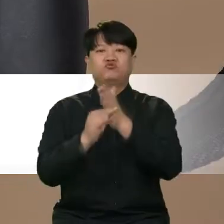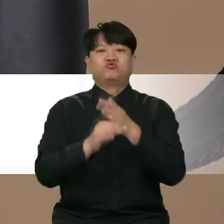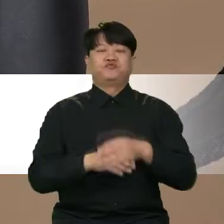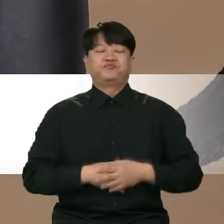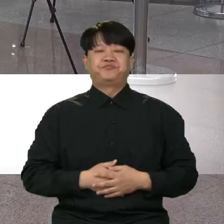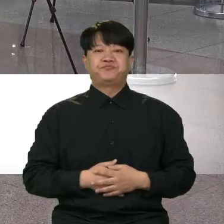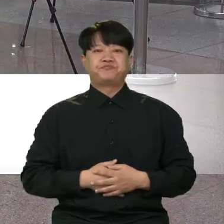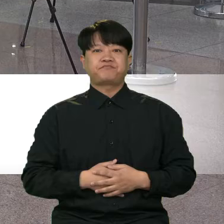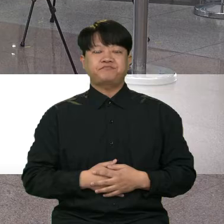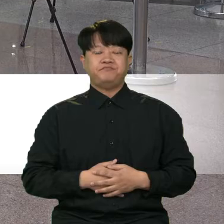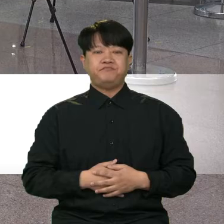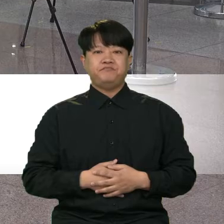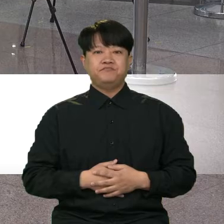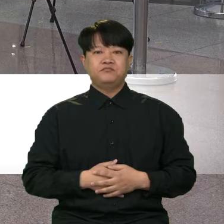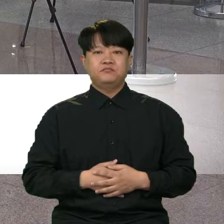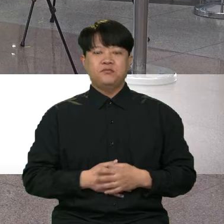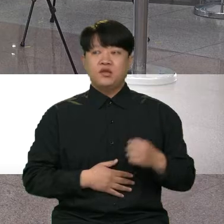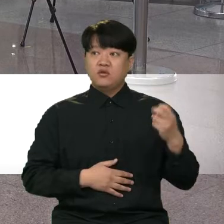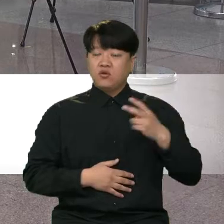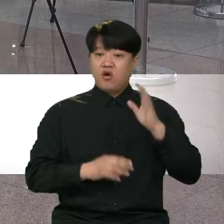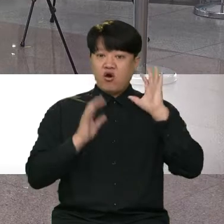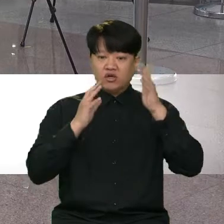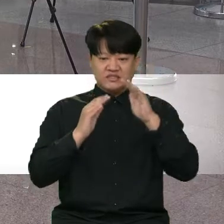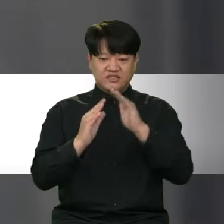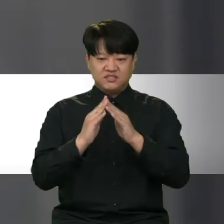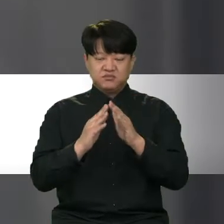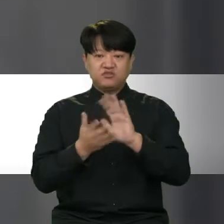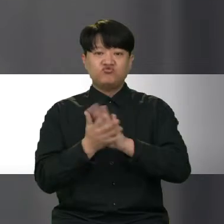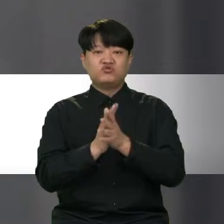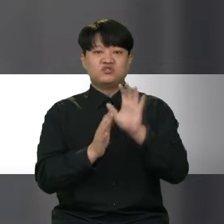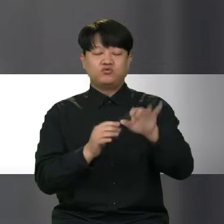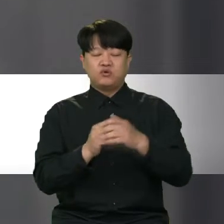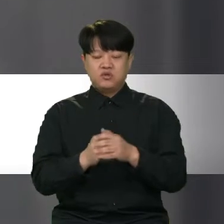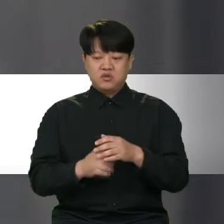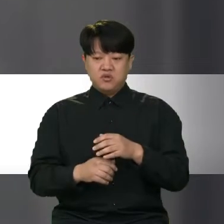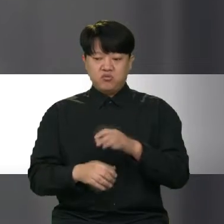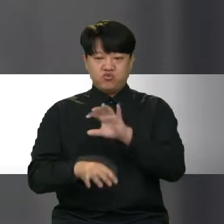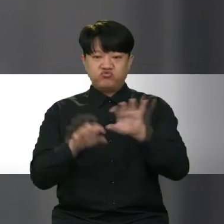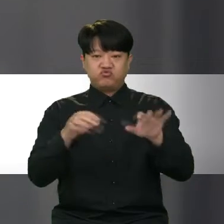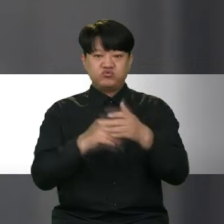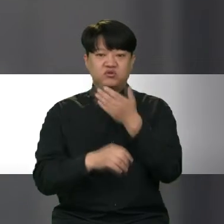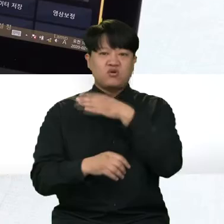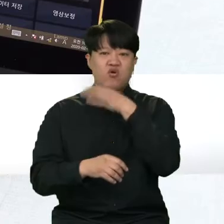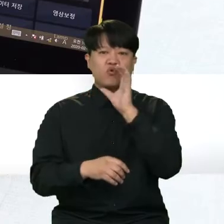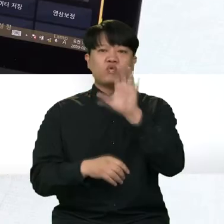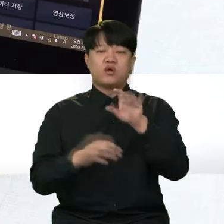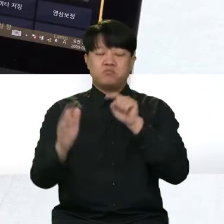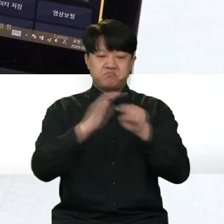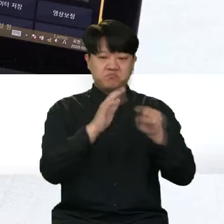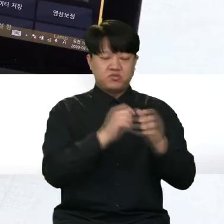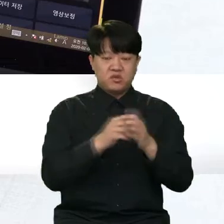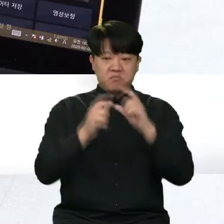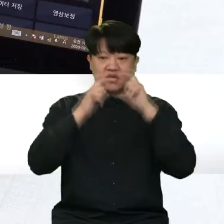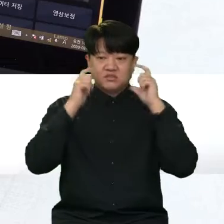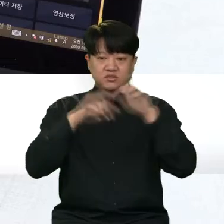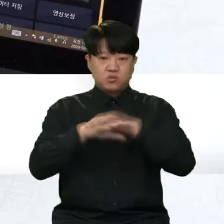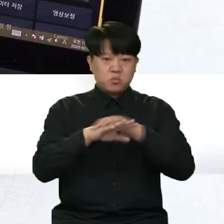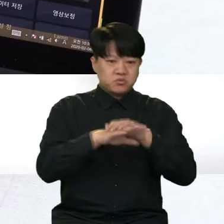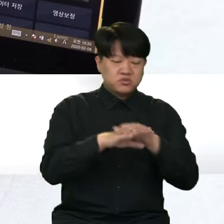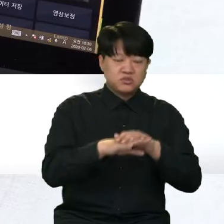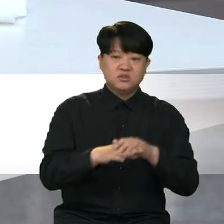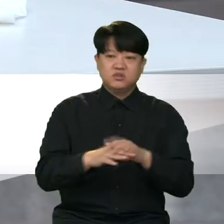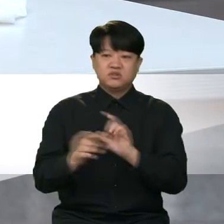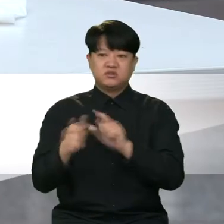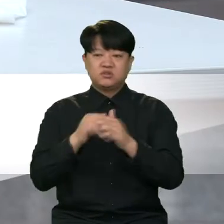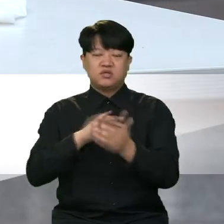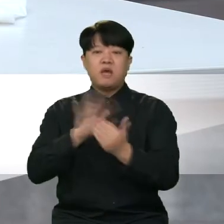체크하고 있습니다 이와 함께 어린이집과 유치원 읍면동 경로당을 방문해 마스크 착용 및 손 식기 등